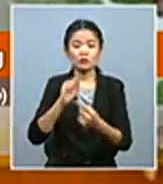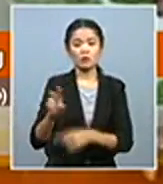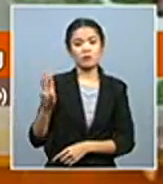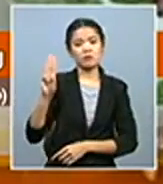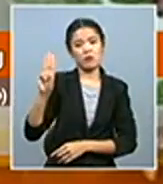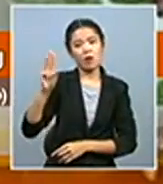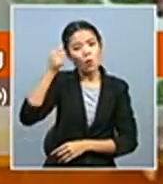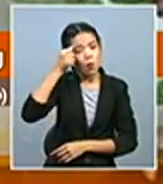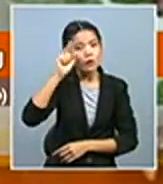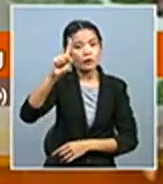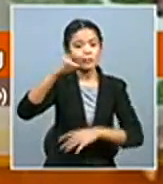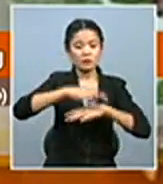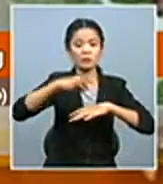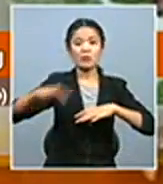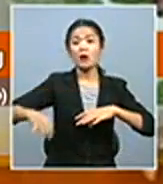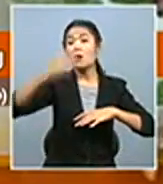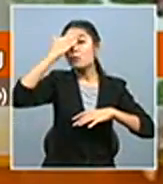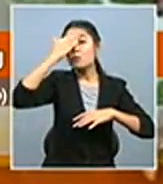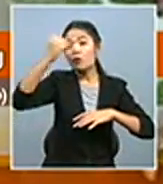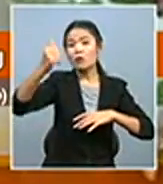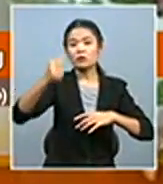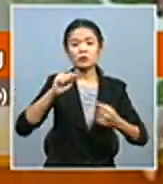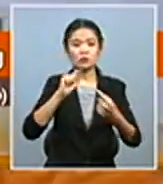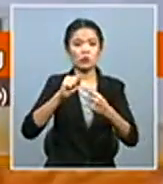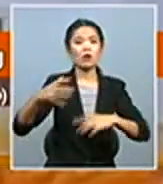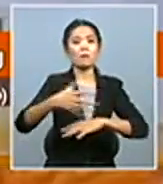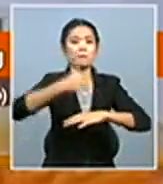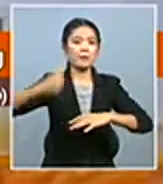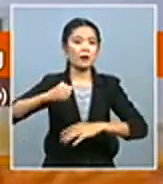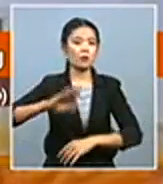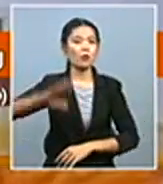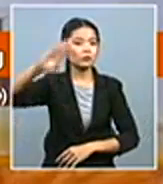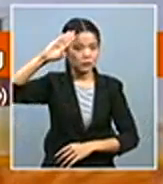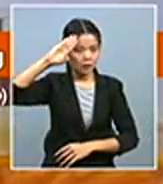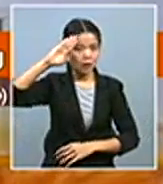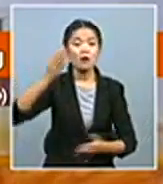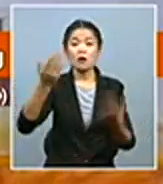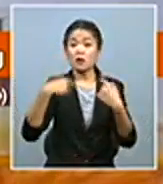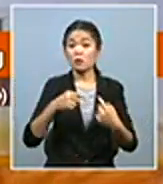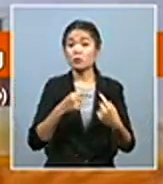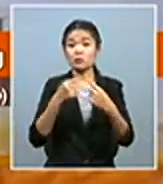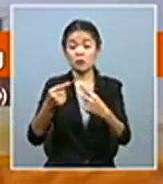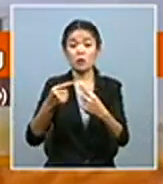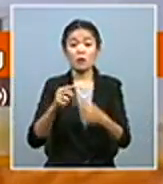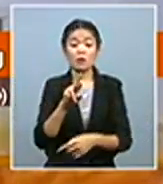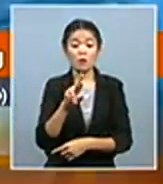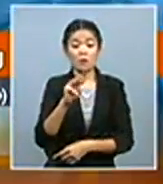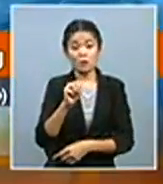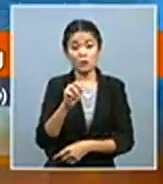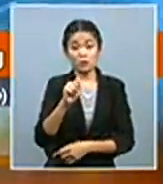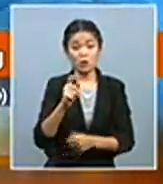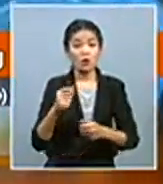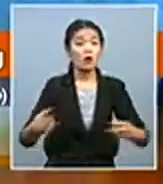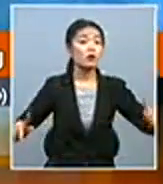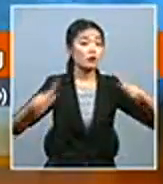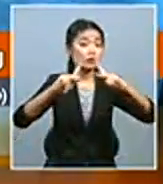นเพียงวันเดียวก็ต้องพ้นจากตำแหน่งเนื่องจากว่าเกิดการรัฐประหารในสมัยนั้นนะคะต่อมาก็ได้เป็นรัฐมนตรีว่าการกระทรวงเกษตรและสหกรณ์ในรัฐบา